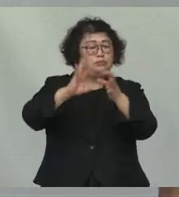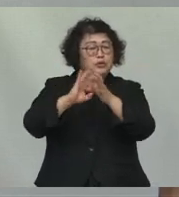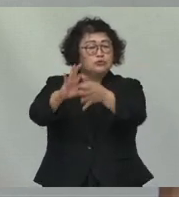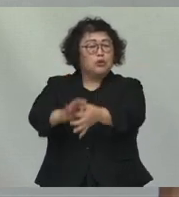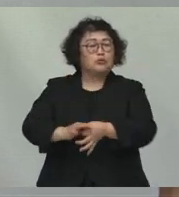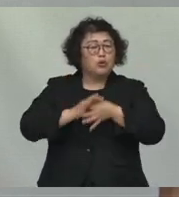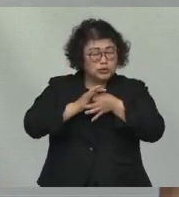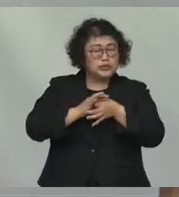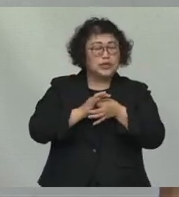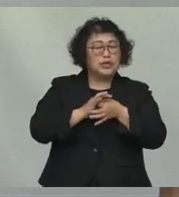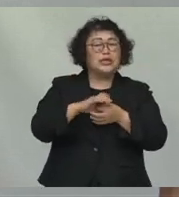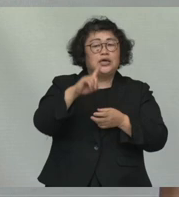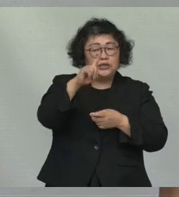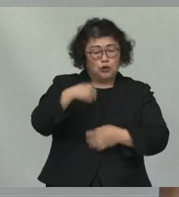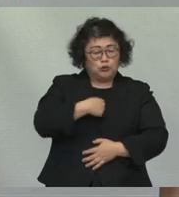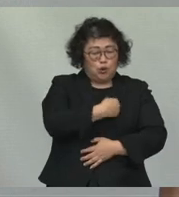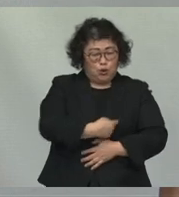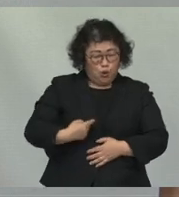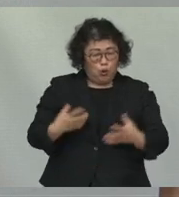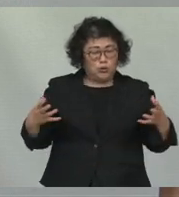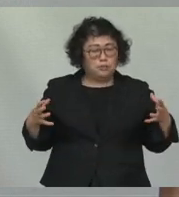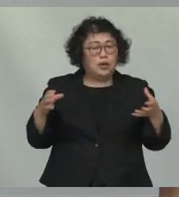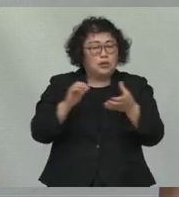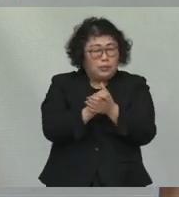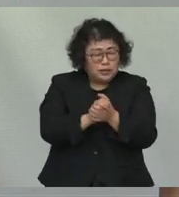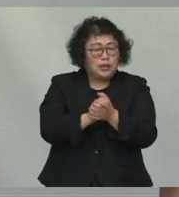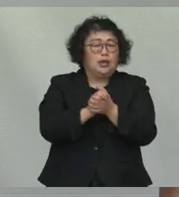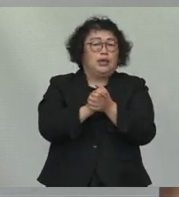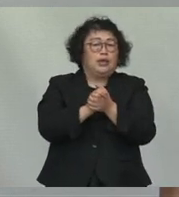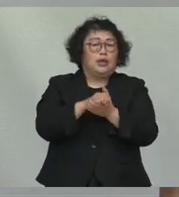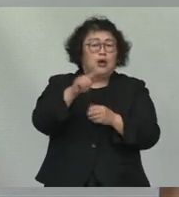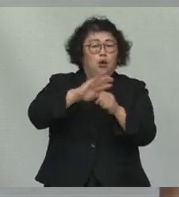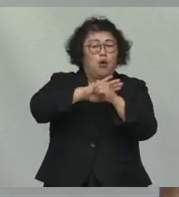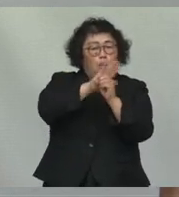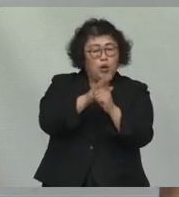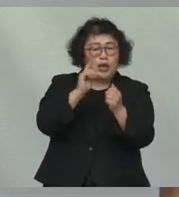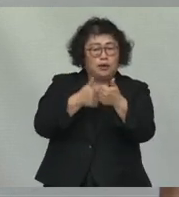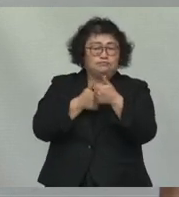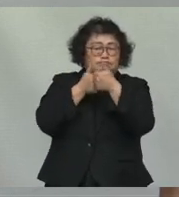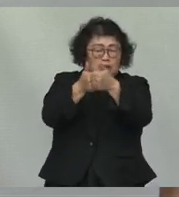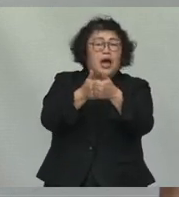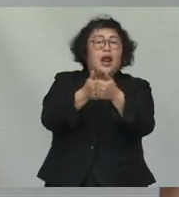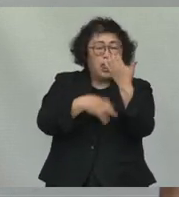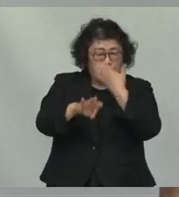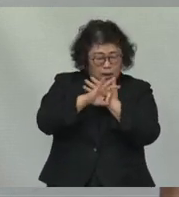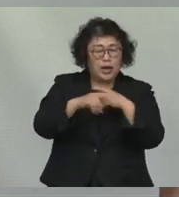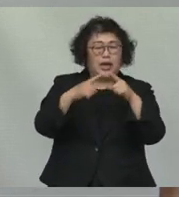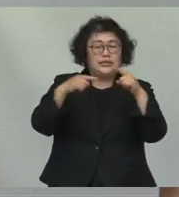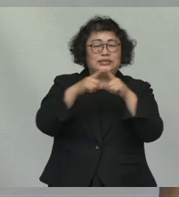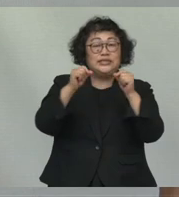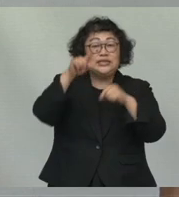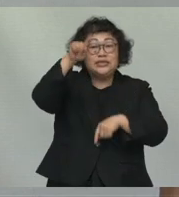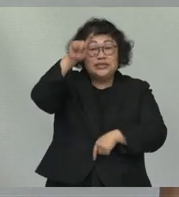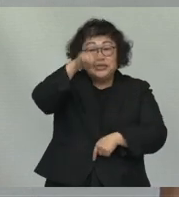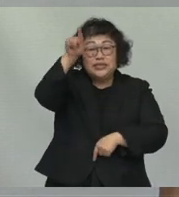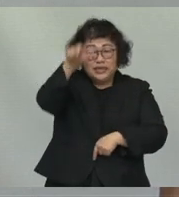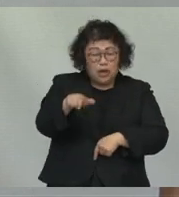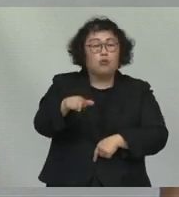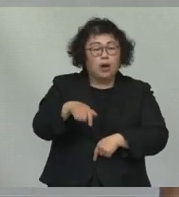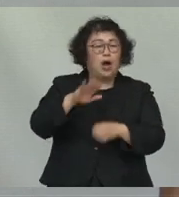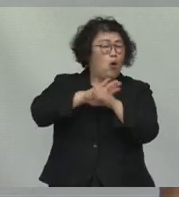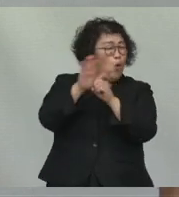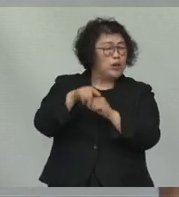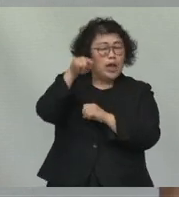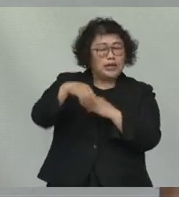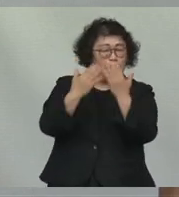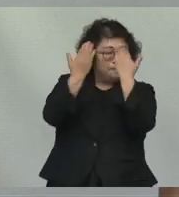して一つの心になって、コロナに立ち向かえば人間は決してコロナなど